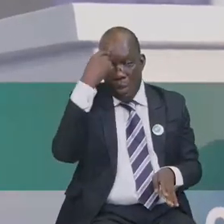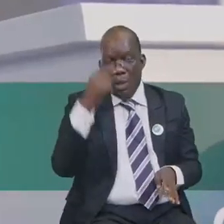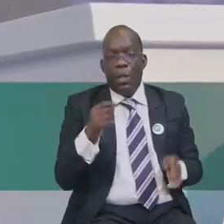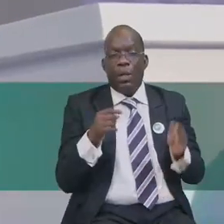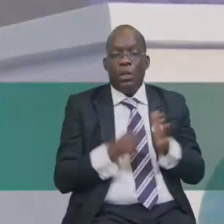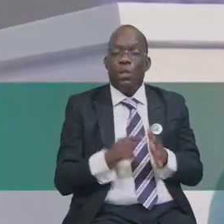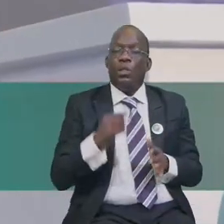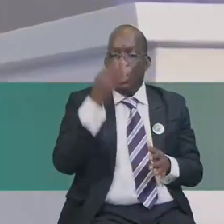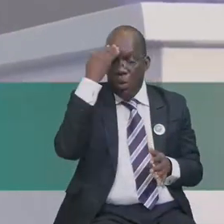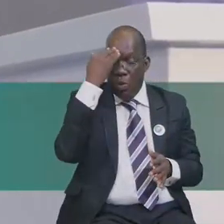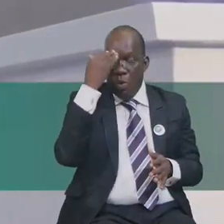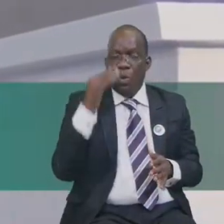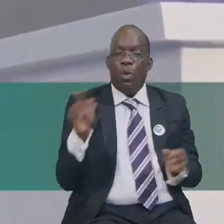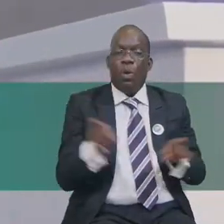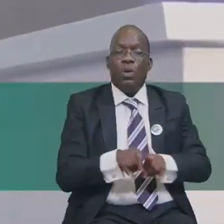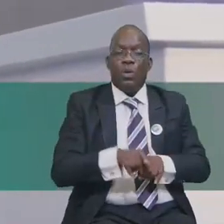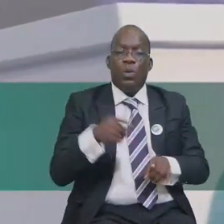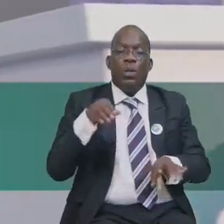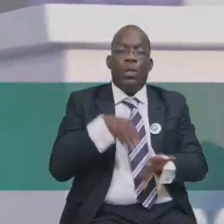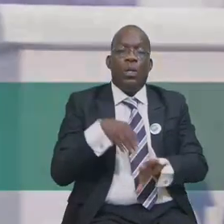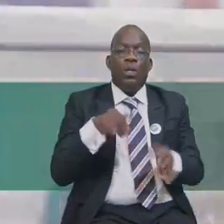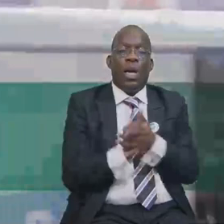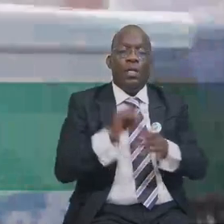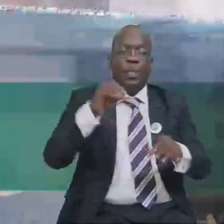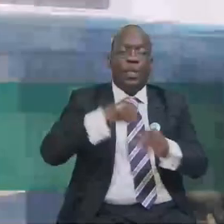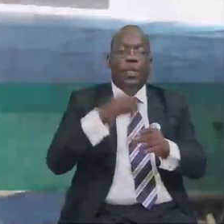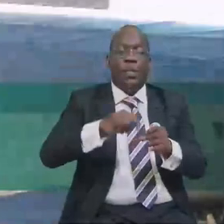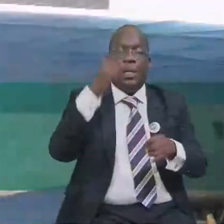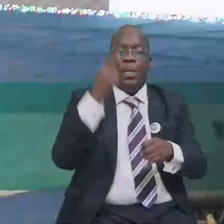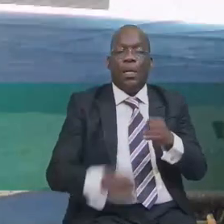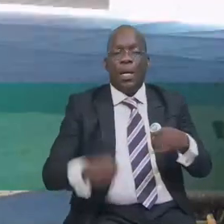dans les derniers jours, il y aura des temps difficiles.